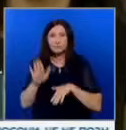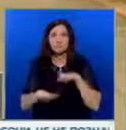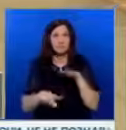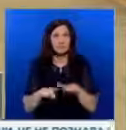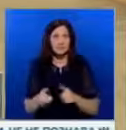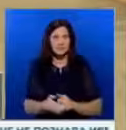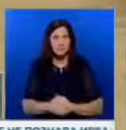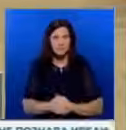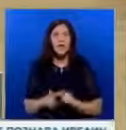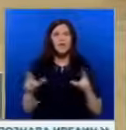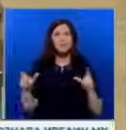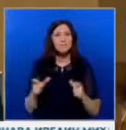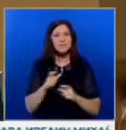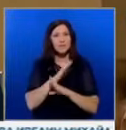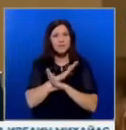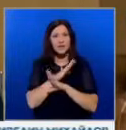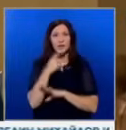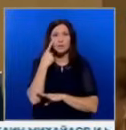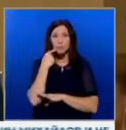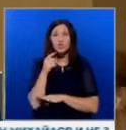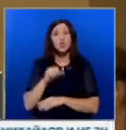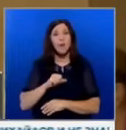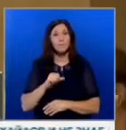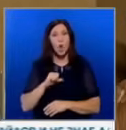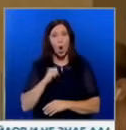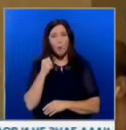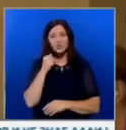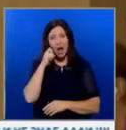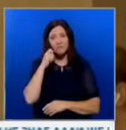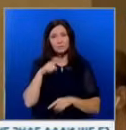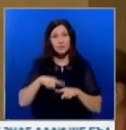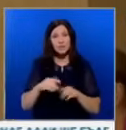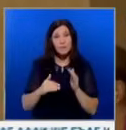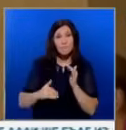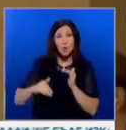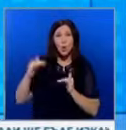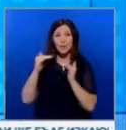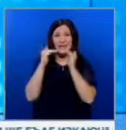си. Семействата на загиналите младежи ще обжалват присъдата пред по-горна инстанция.